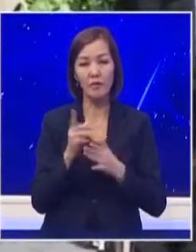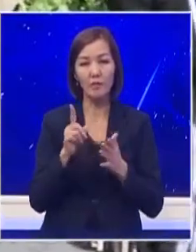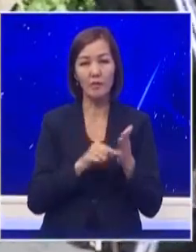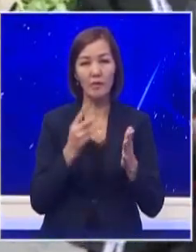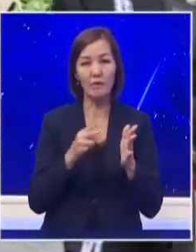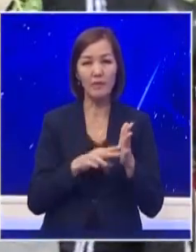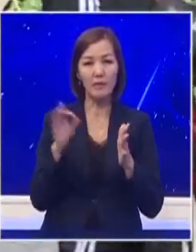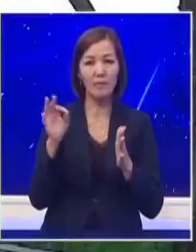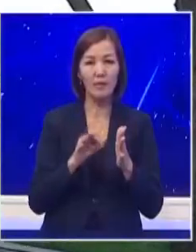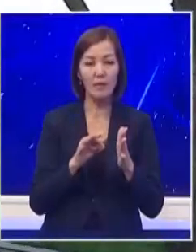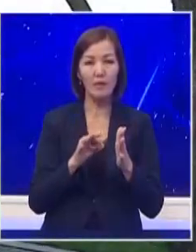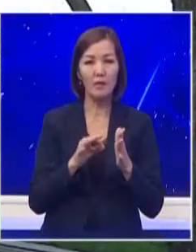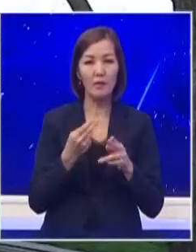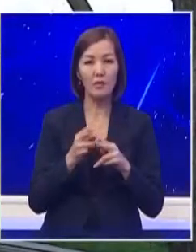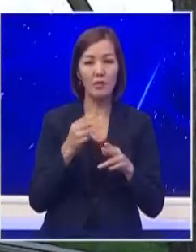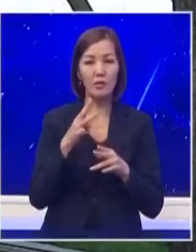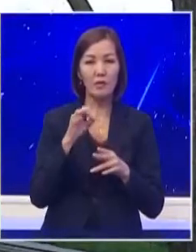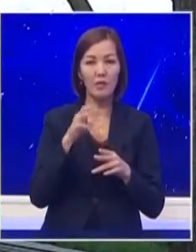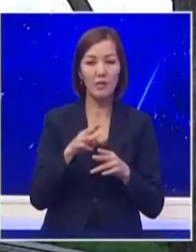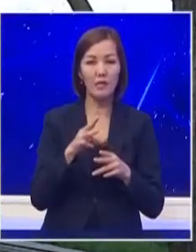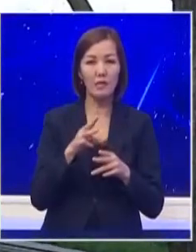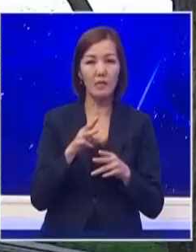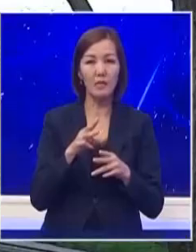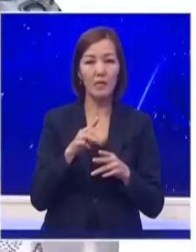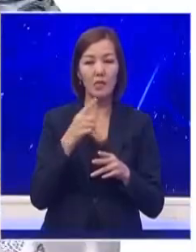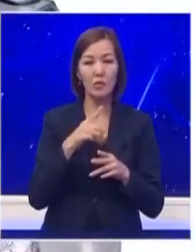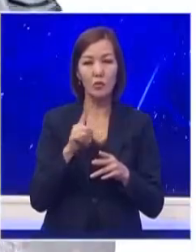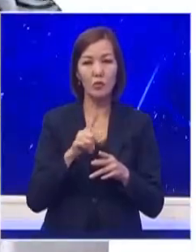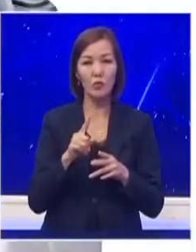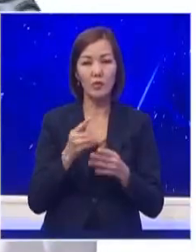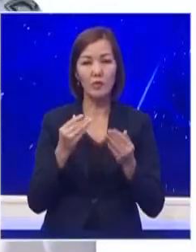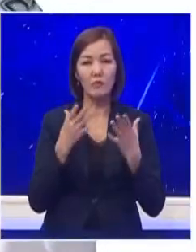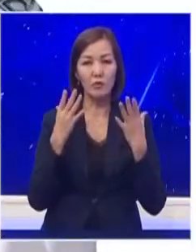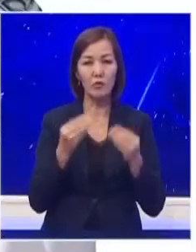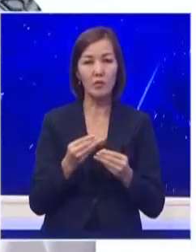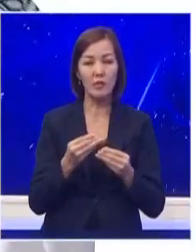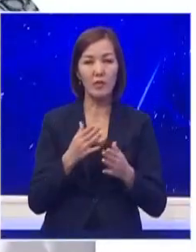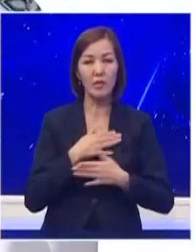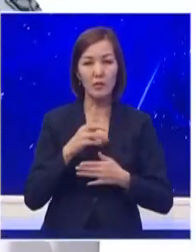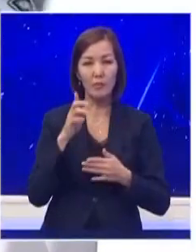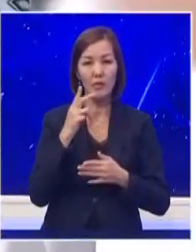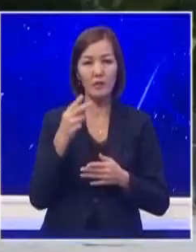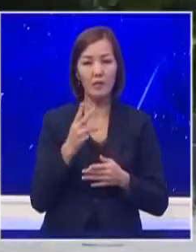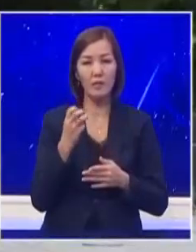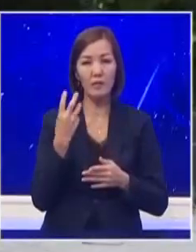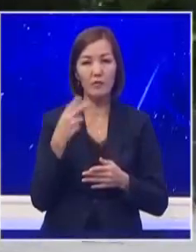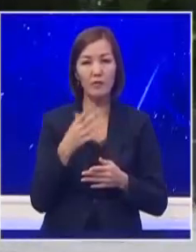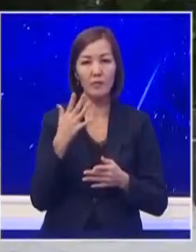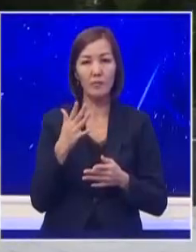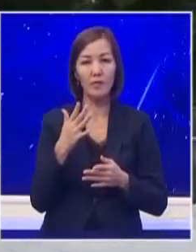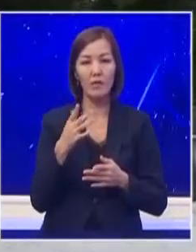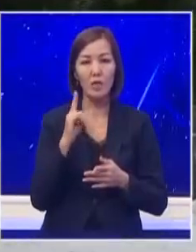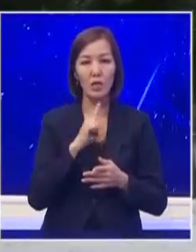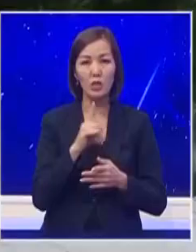пенсии на 27 процентов в течение пяти лет назад отметила что на сегодня в нашей стране порядка 325